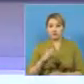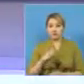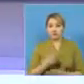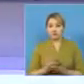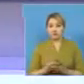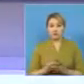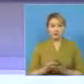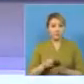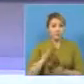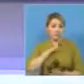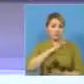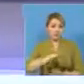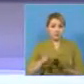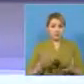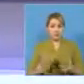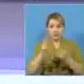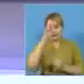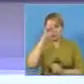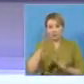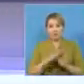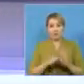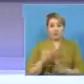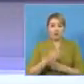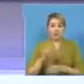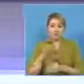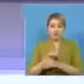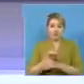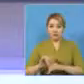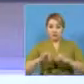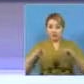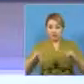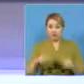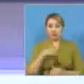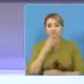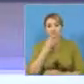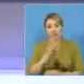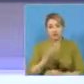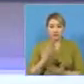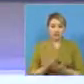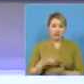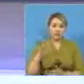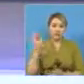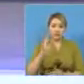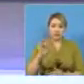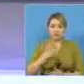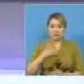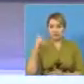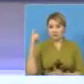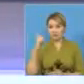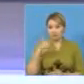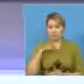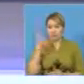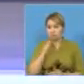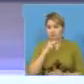Нурмахамбетқызы. Она пользуется поддержкой государства и вносит свой вклад в развитие индустрии красоты. Об истории нашей героини, которая